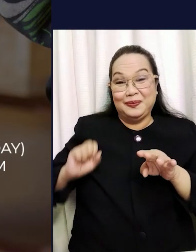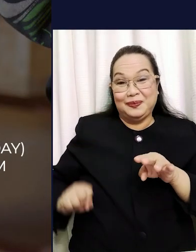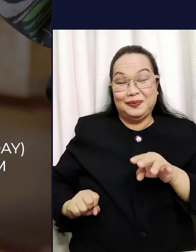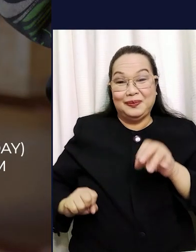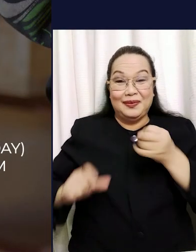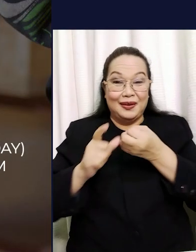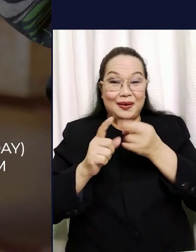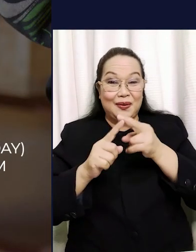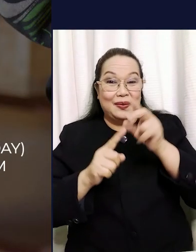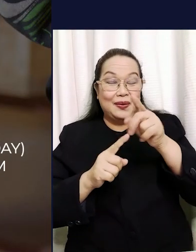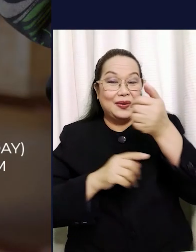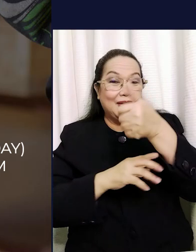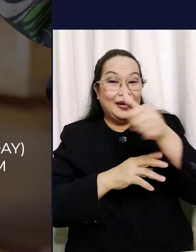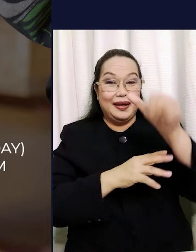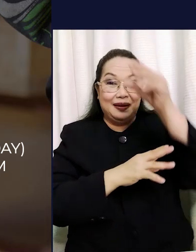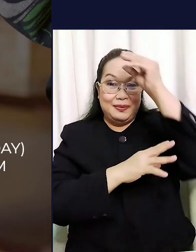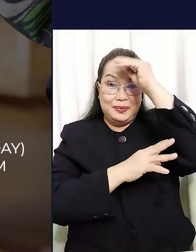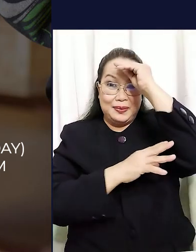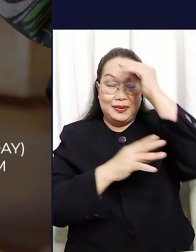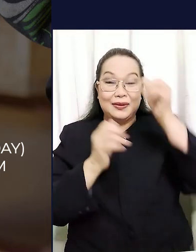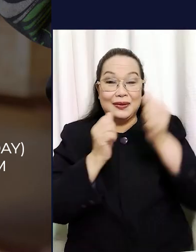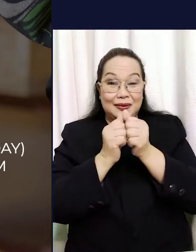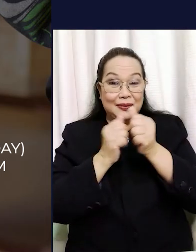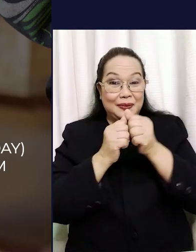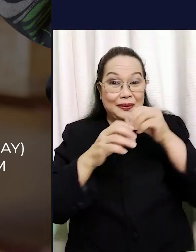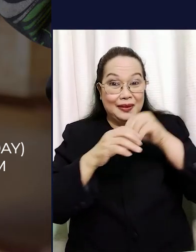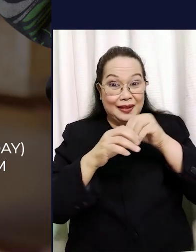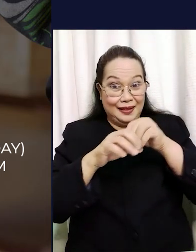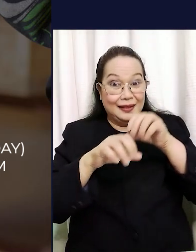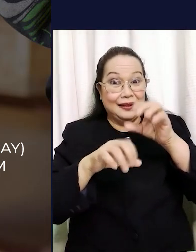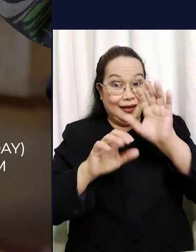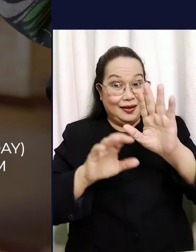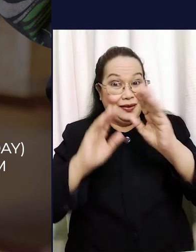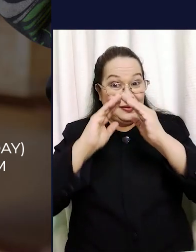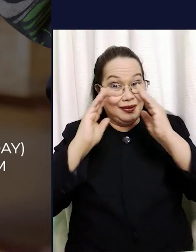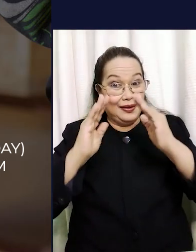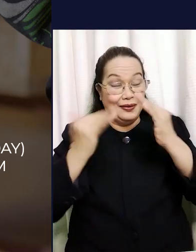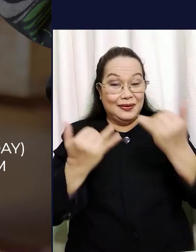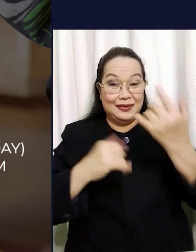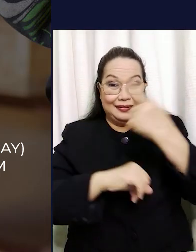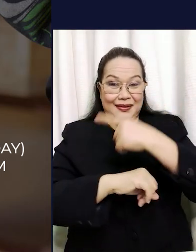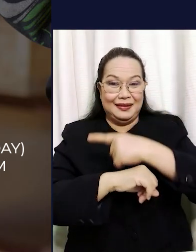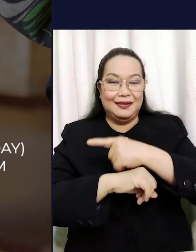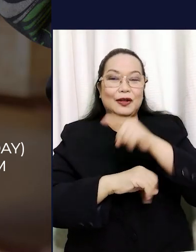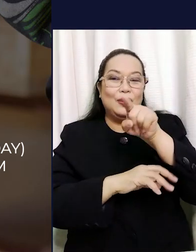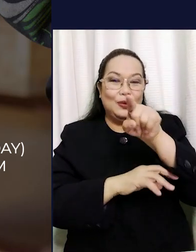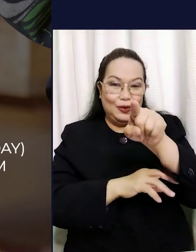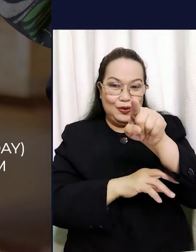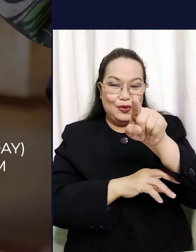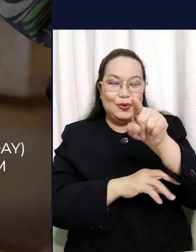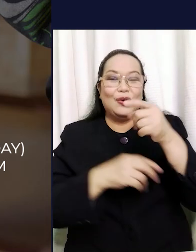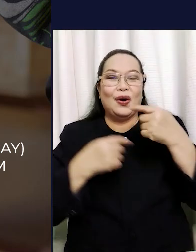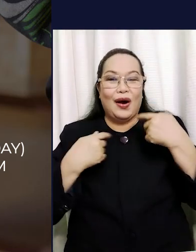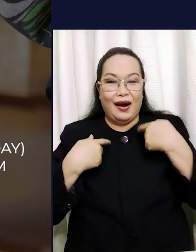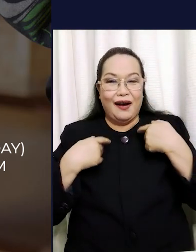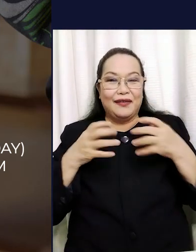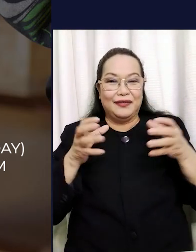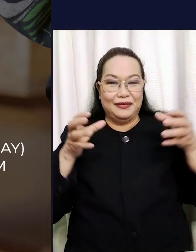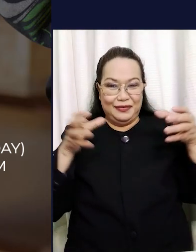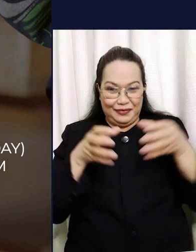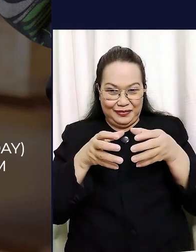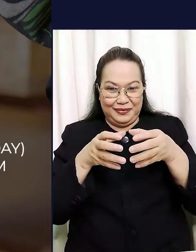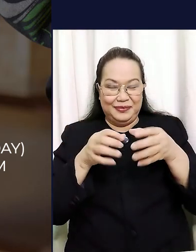mo, o yung lalaki na nandiyan sa inyong tahanan ngayon, ikaw kapatid, ay meron